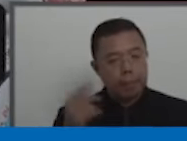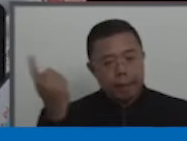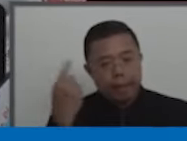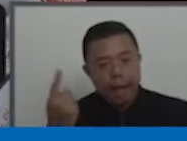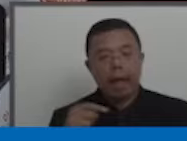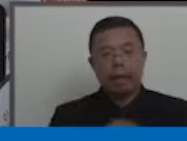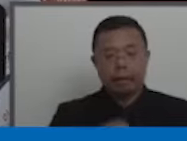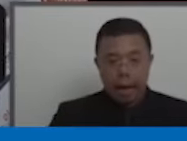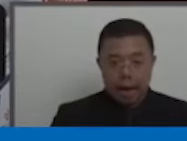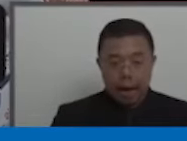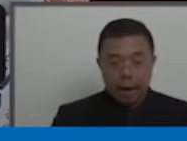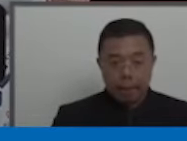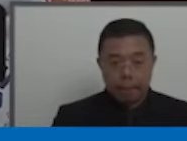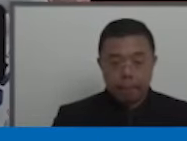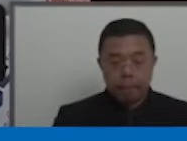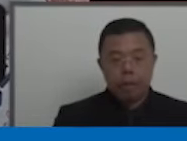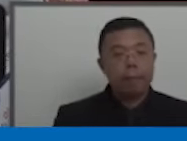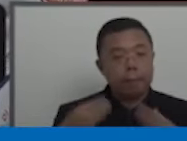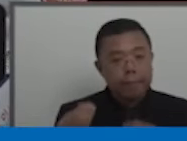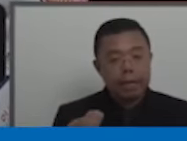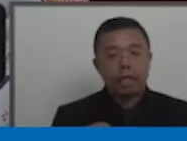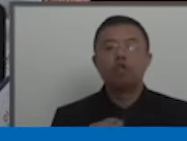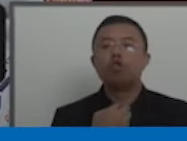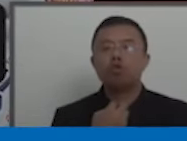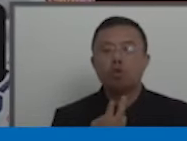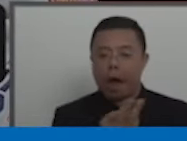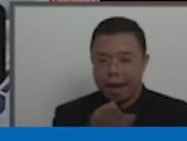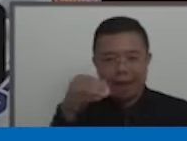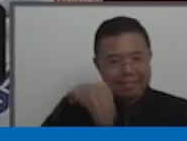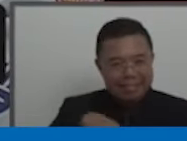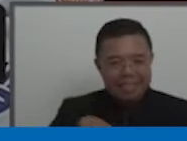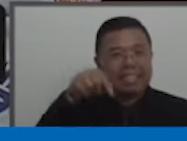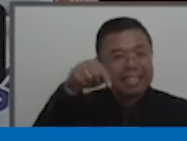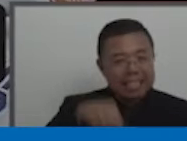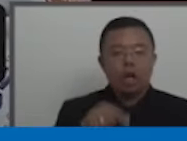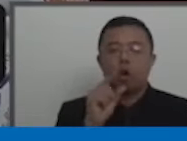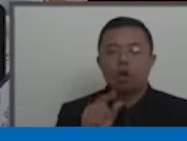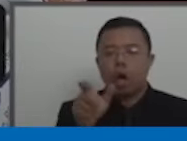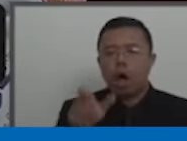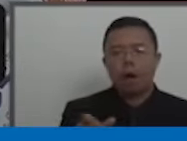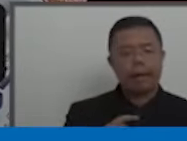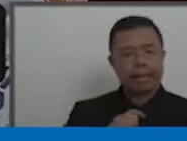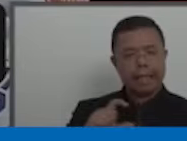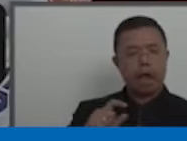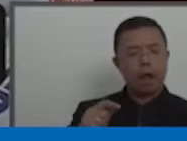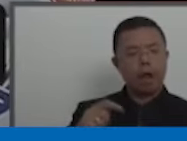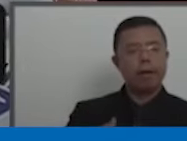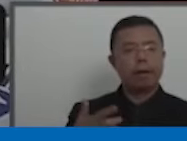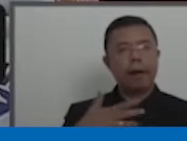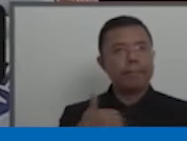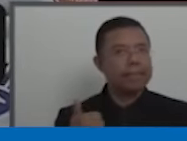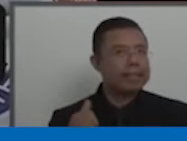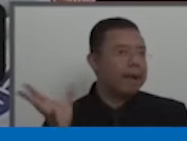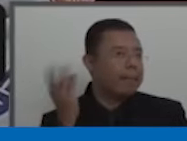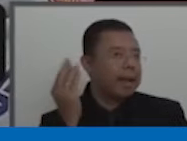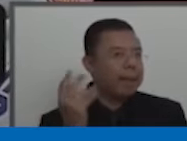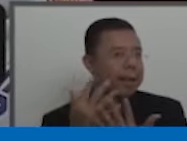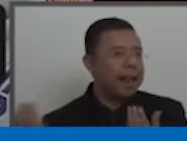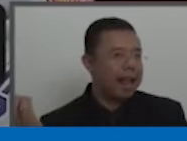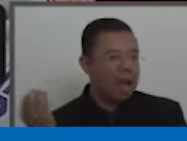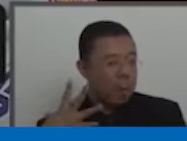suara Anda kepada calon yang konsisten yang visioner yang mampu mendengarkan rakyat